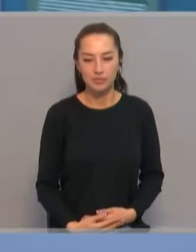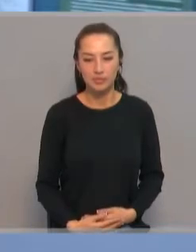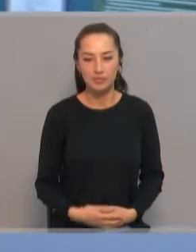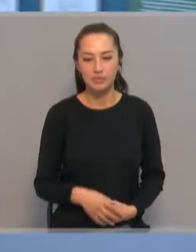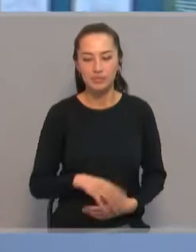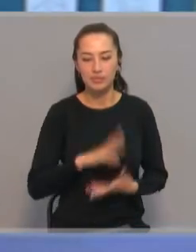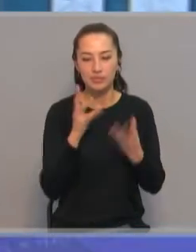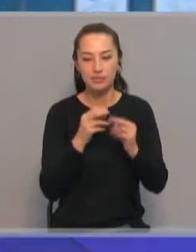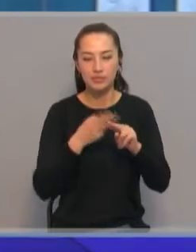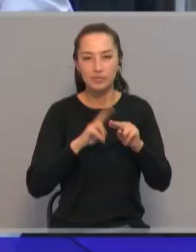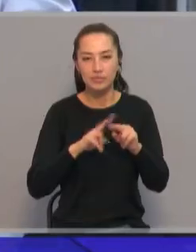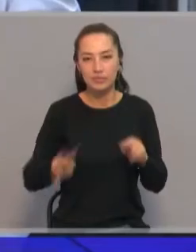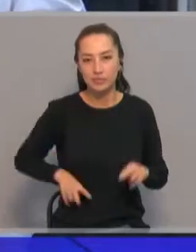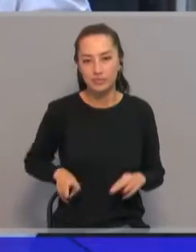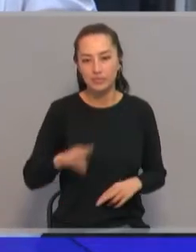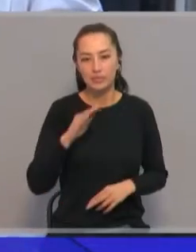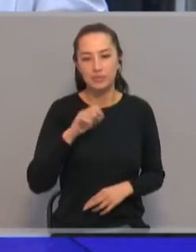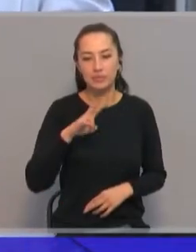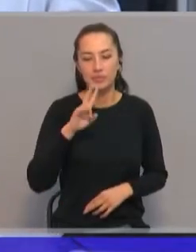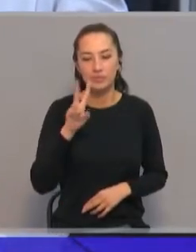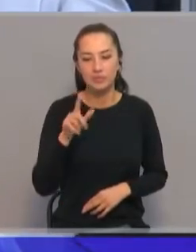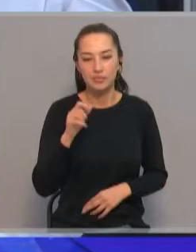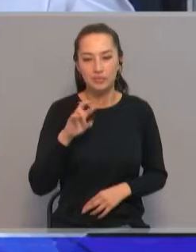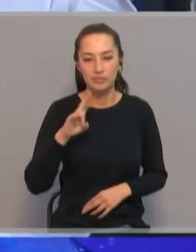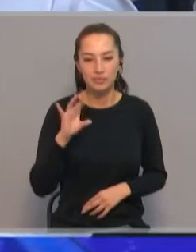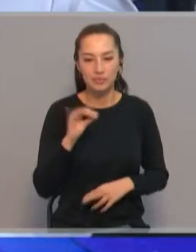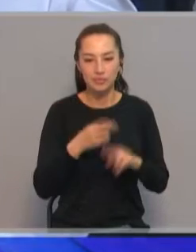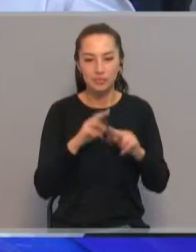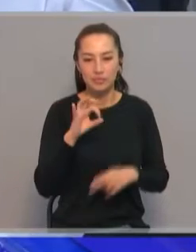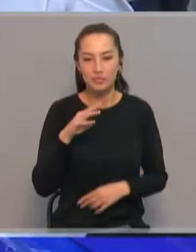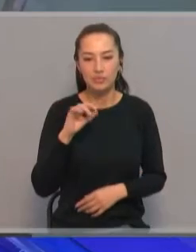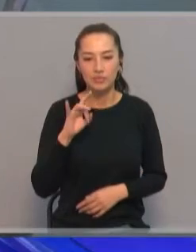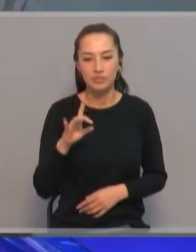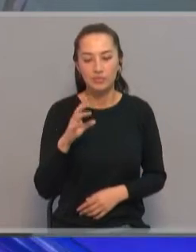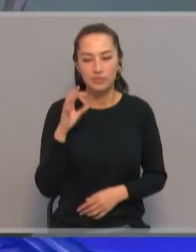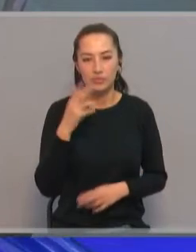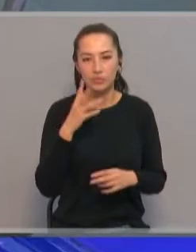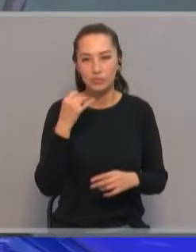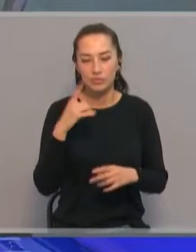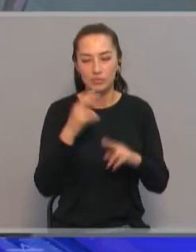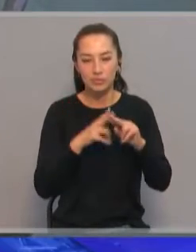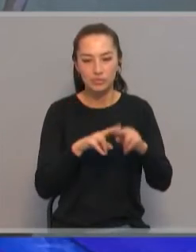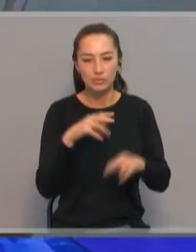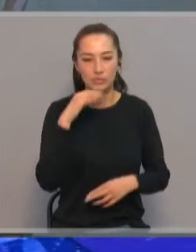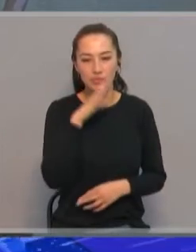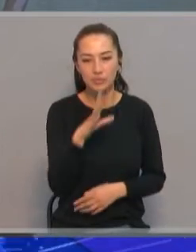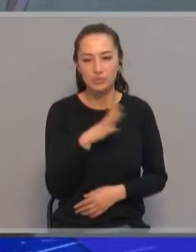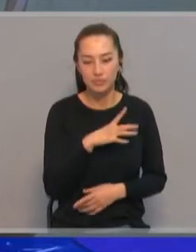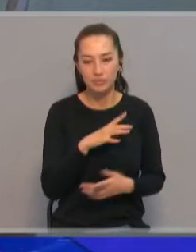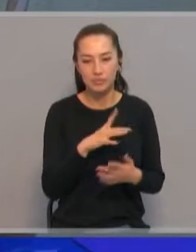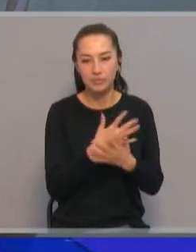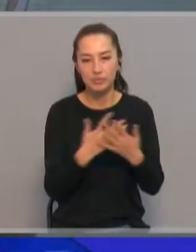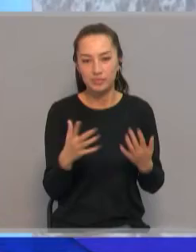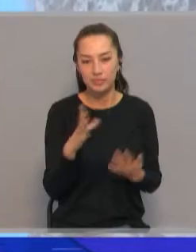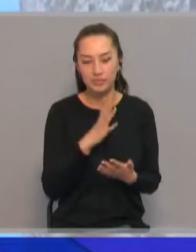Басқосуды Отырар қорық музейінің директоры Жангелді Махашев ашып берді. Ол Отырар музейі тәуелсіздігіміздің 30 жылдығы аясында көптеген ауқымды шаралар